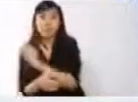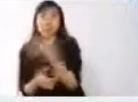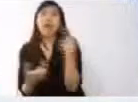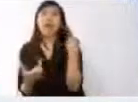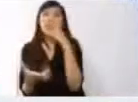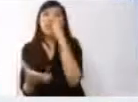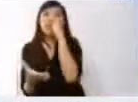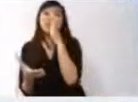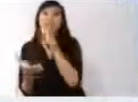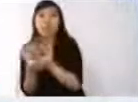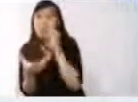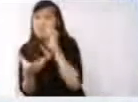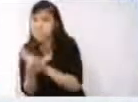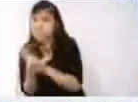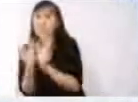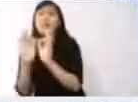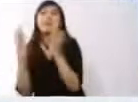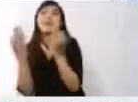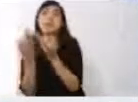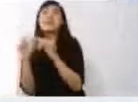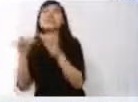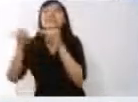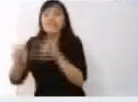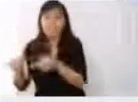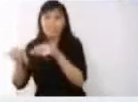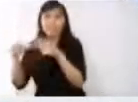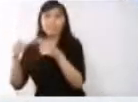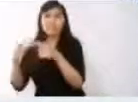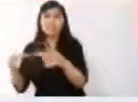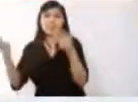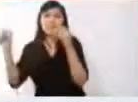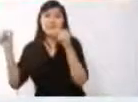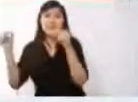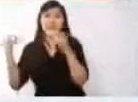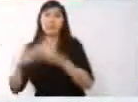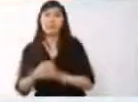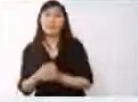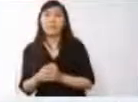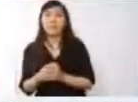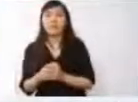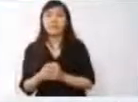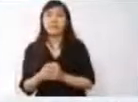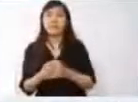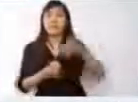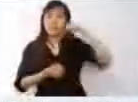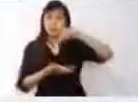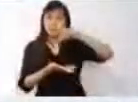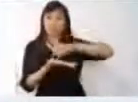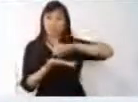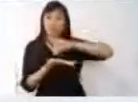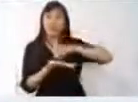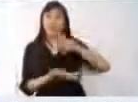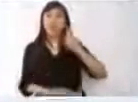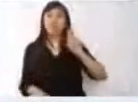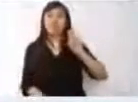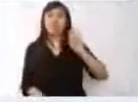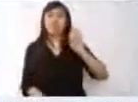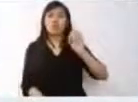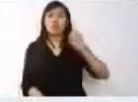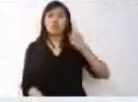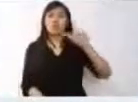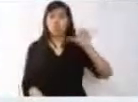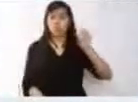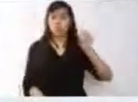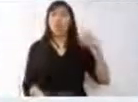Ang data po natin from our Department of Health at Ministry of Health ng Japan, mayroon pong mga 308 na